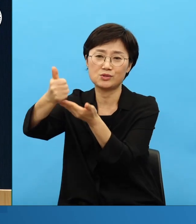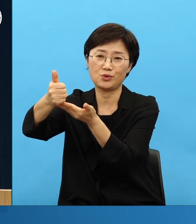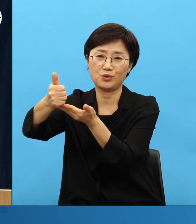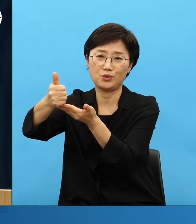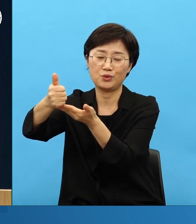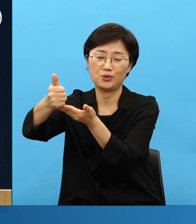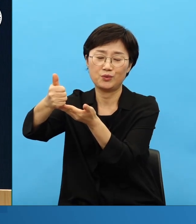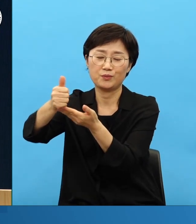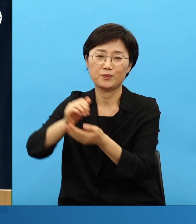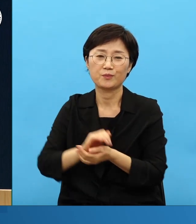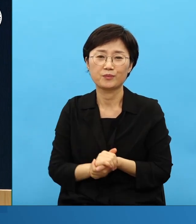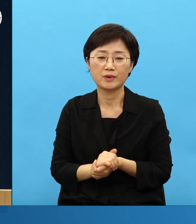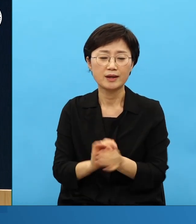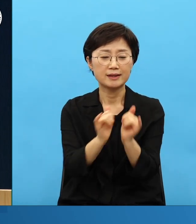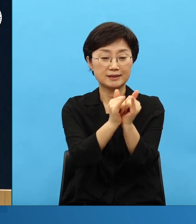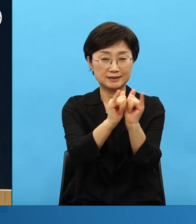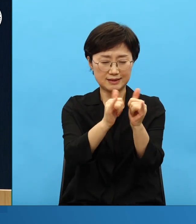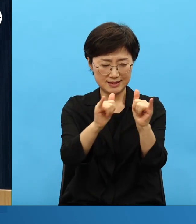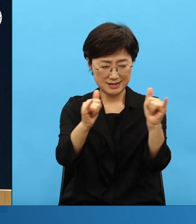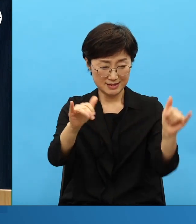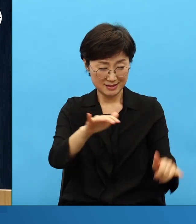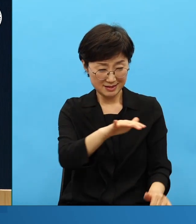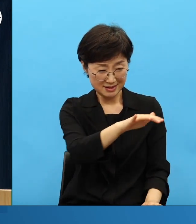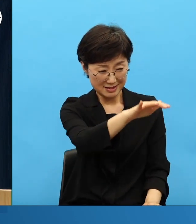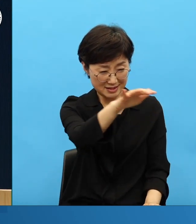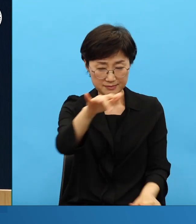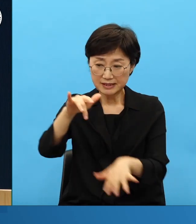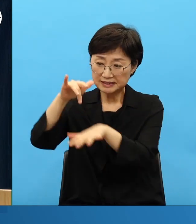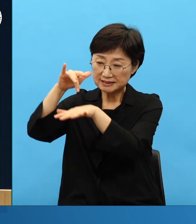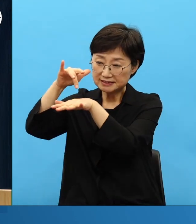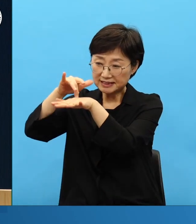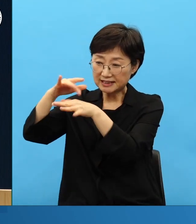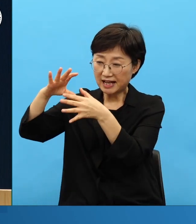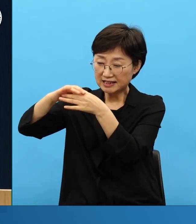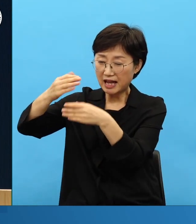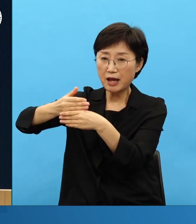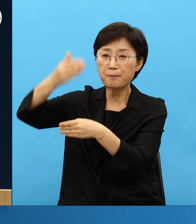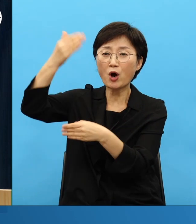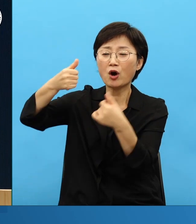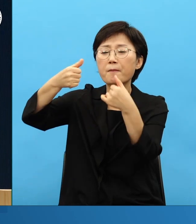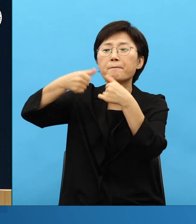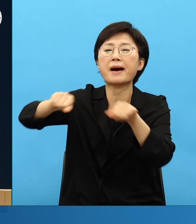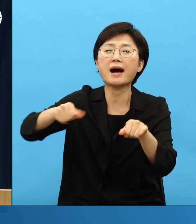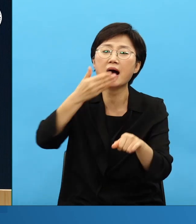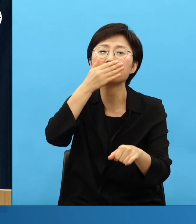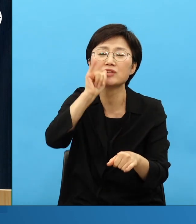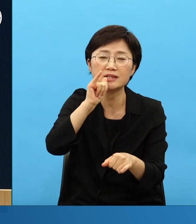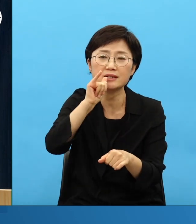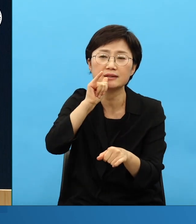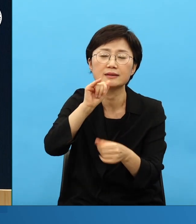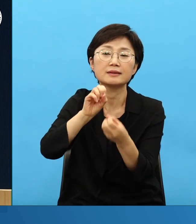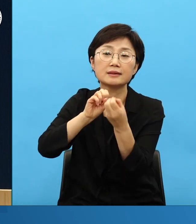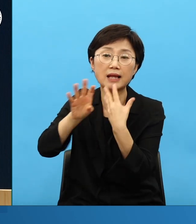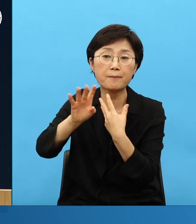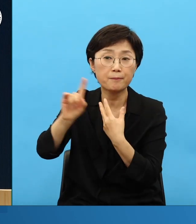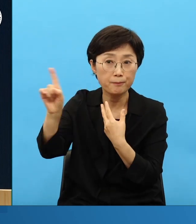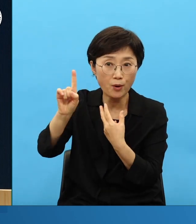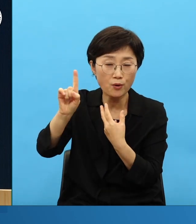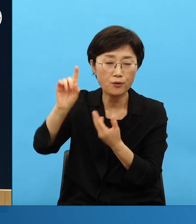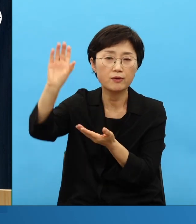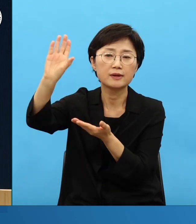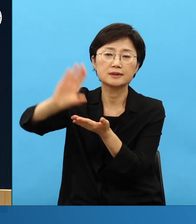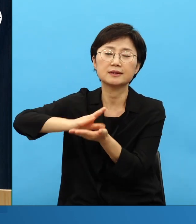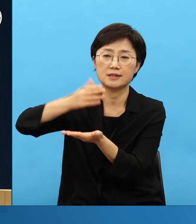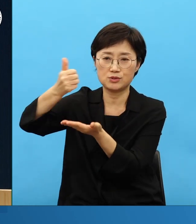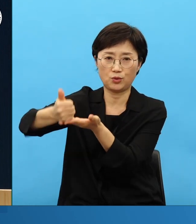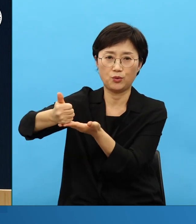인류에게 그 어마어마한 흑암의 벽을 넘어설 답을 준 겁니다. He has given to all humankind the answer by which we can overcome